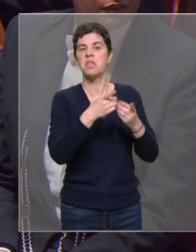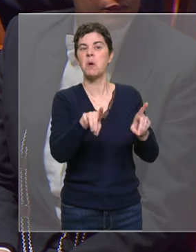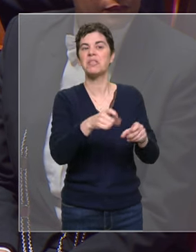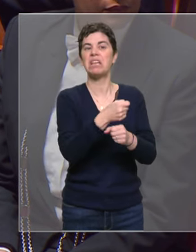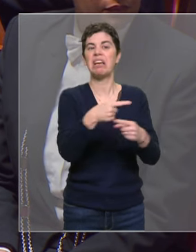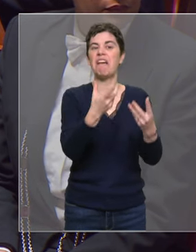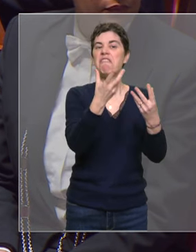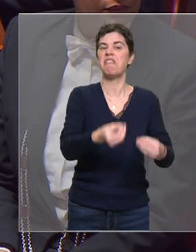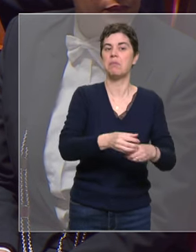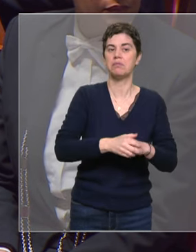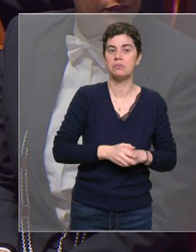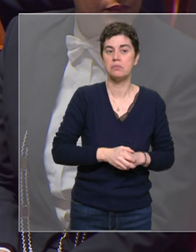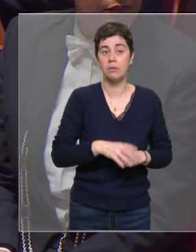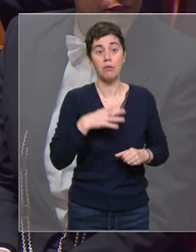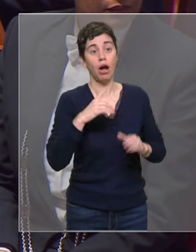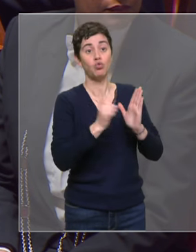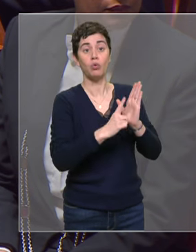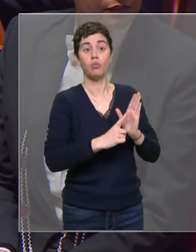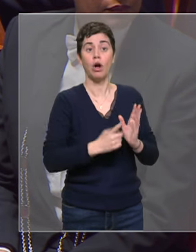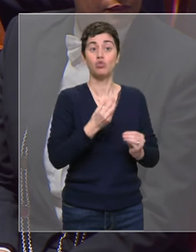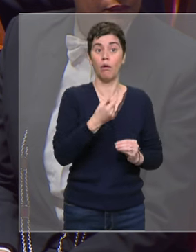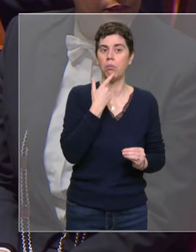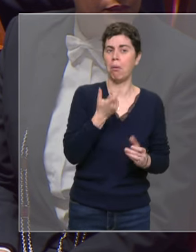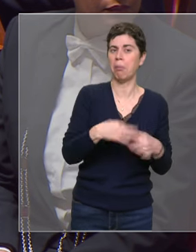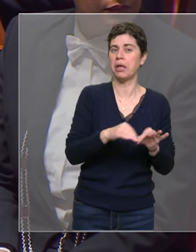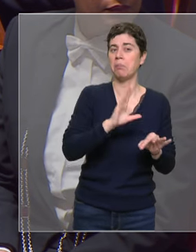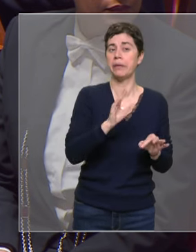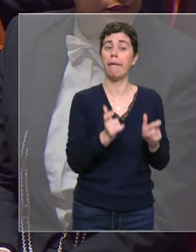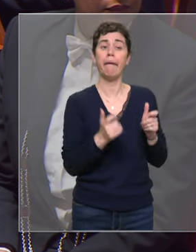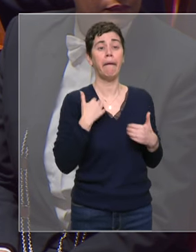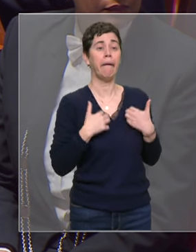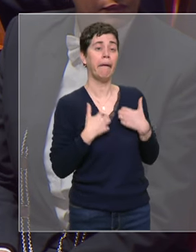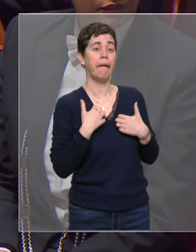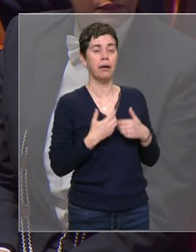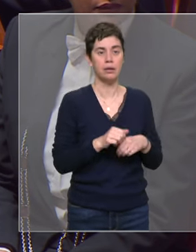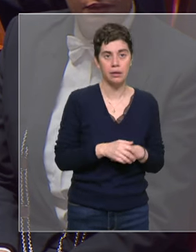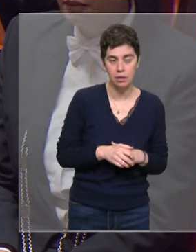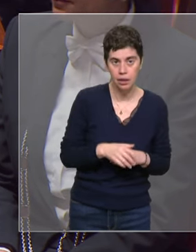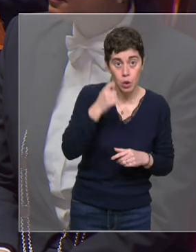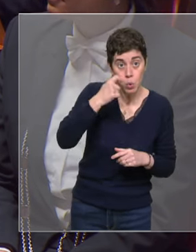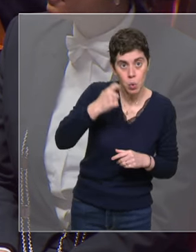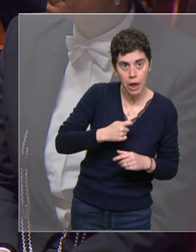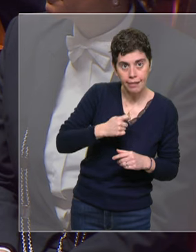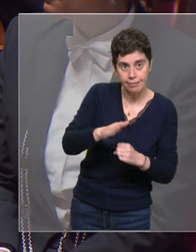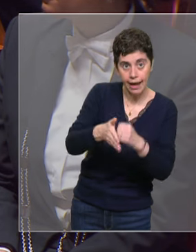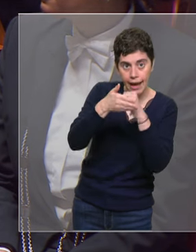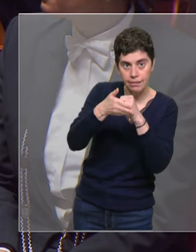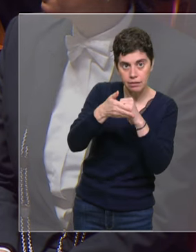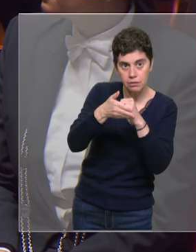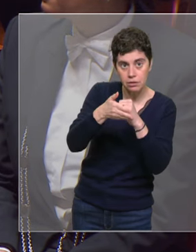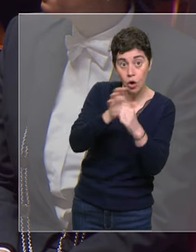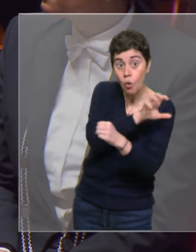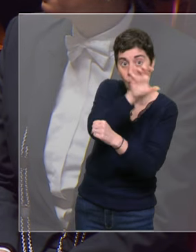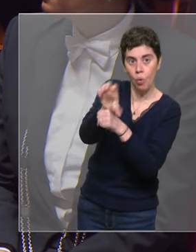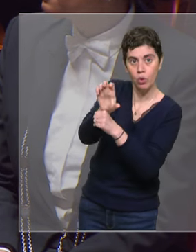que l'État de droit rimerait avec indécision. En nous battant pour soutenir les Ukrainiens face à l'agresseur russe, nous nous battons aussi